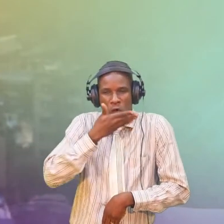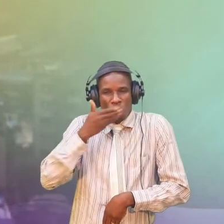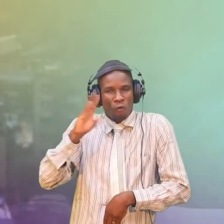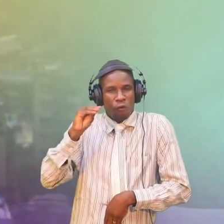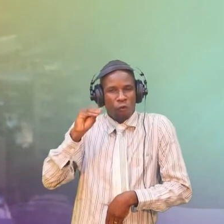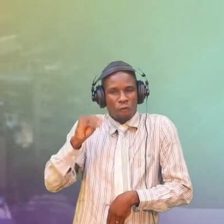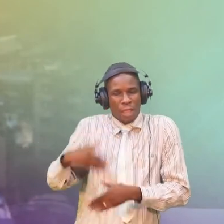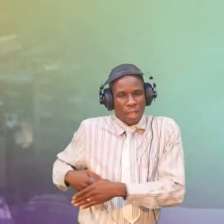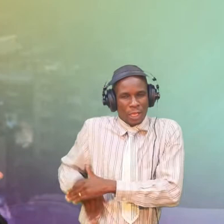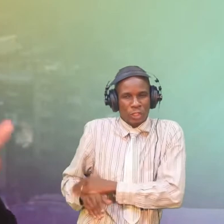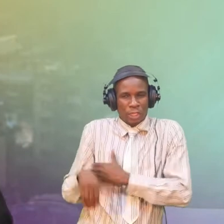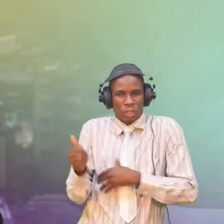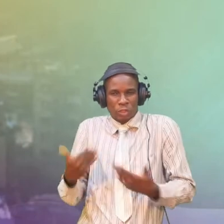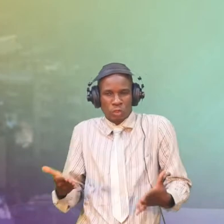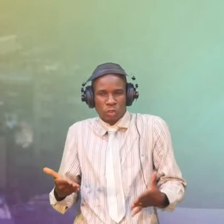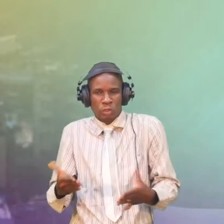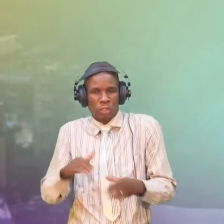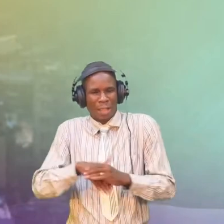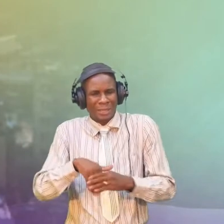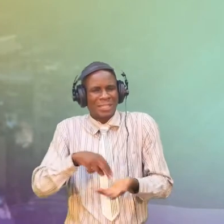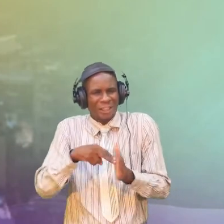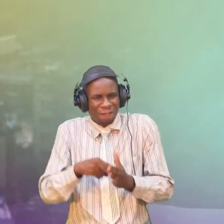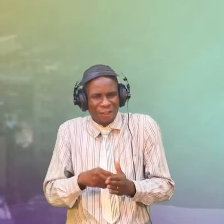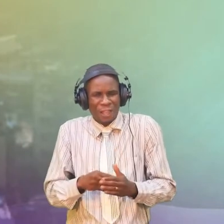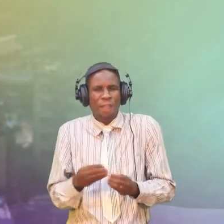maua au chakula tamu.